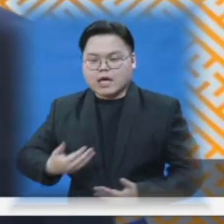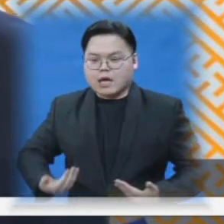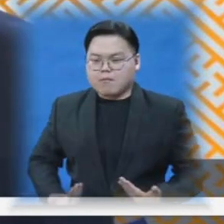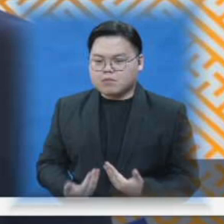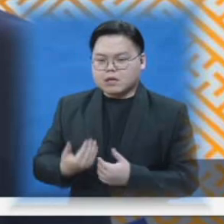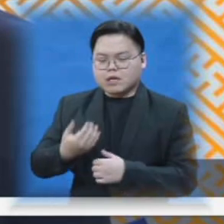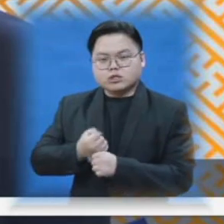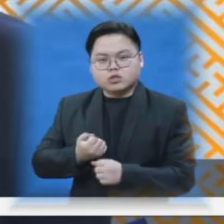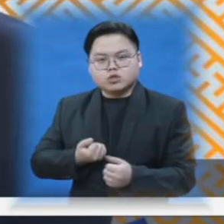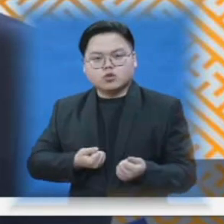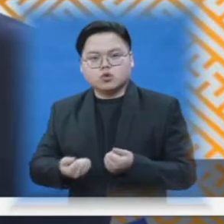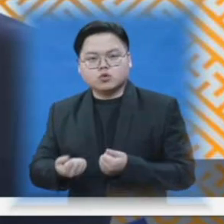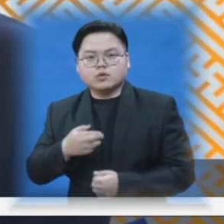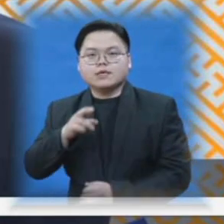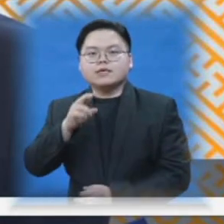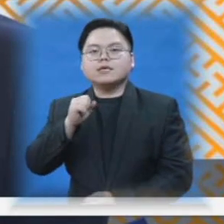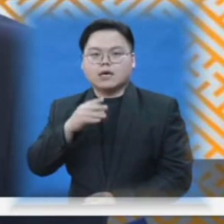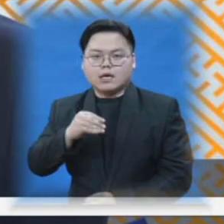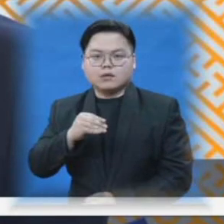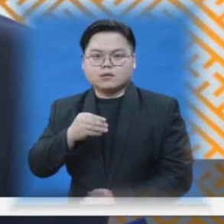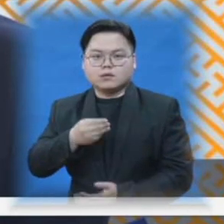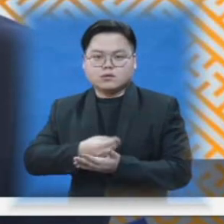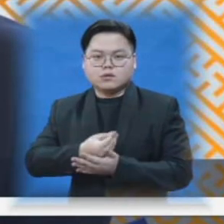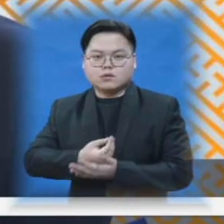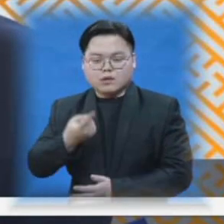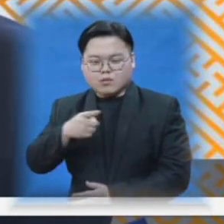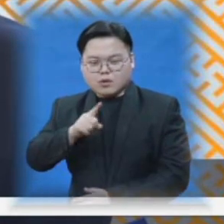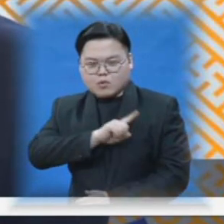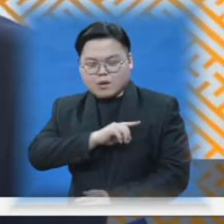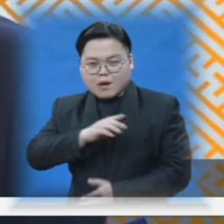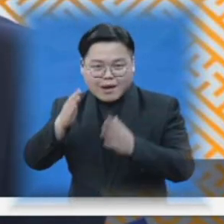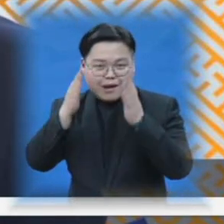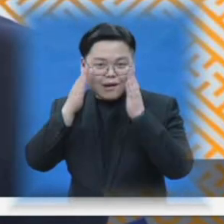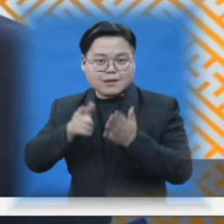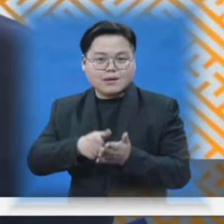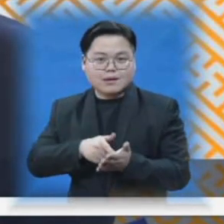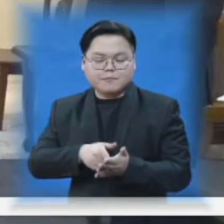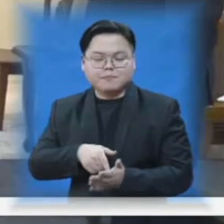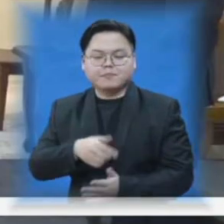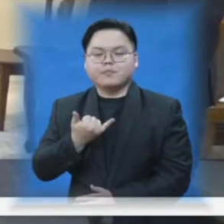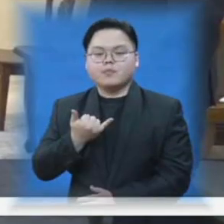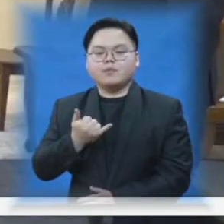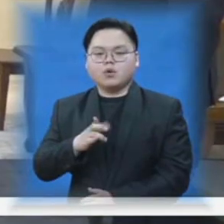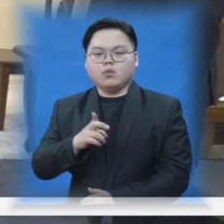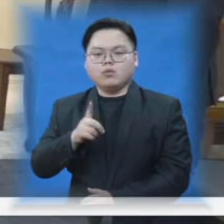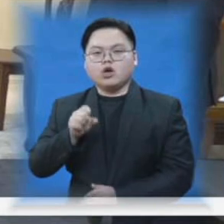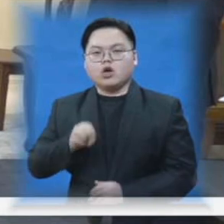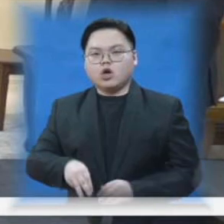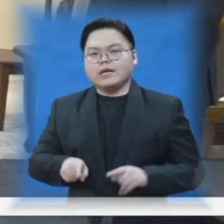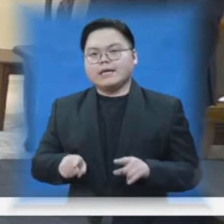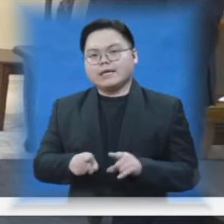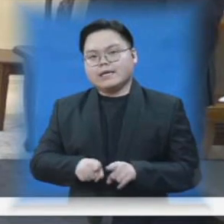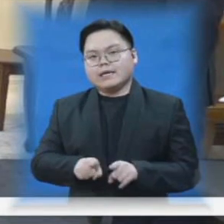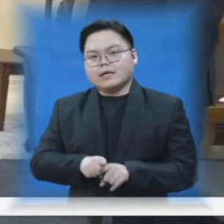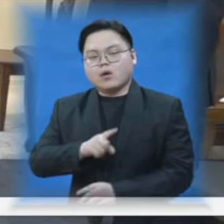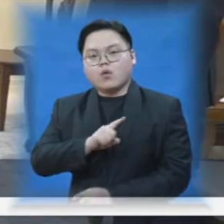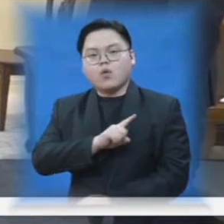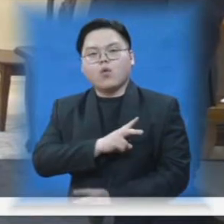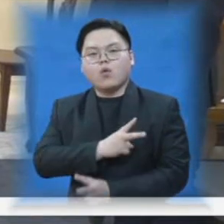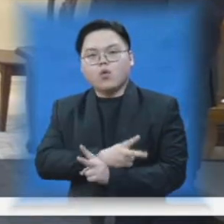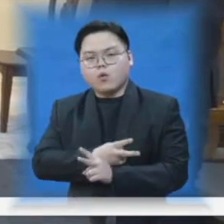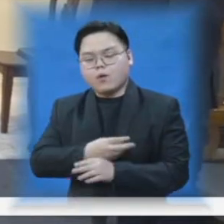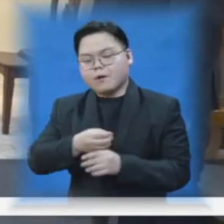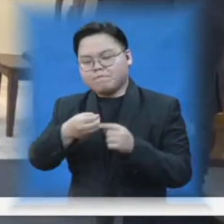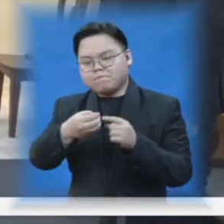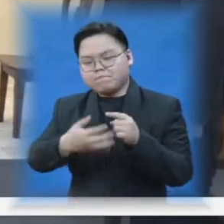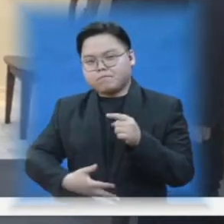вэ? Гэдэг ийм одоо асуудал болс эхлээд одоо маш их чухал гоо. За нийслэл Улаанбаатар хотын хувьд бол одоо эрх зүйн мөн одоо хувьд бол одоо